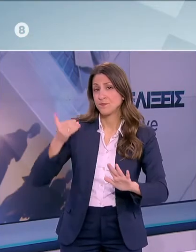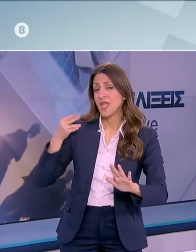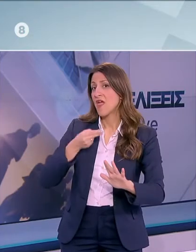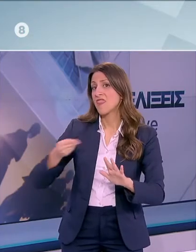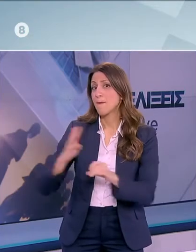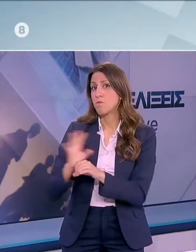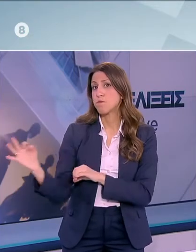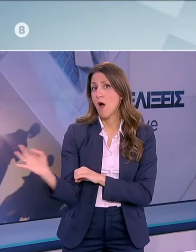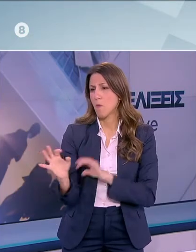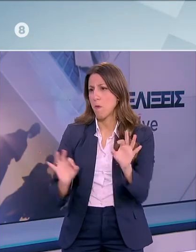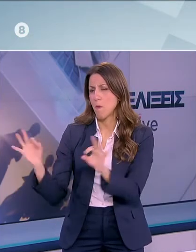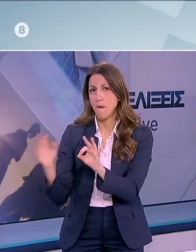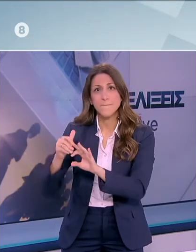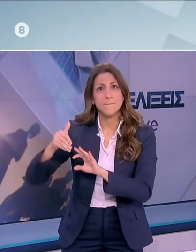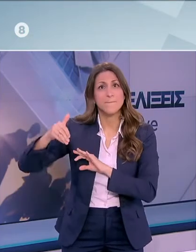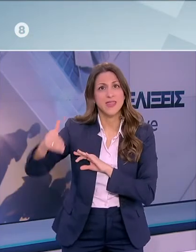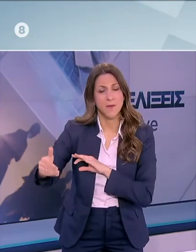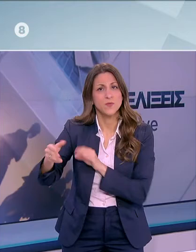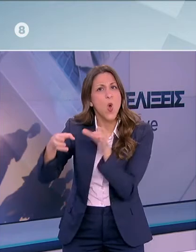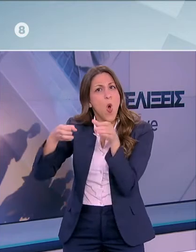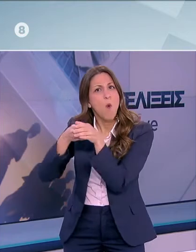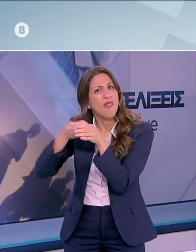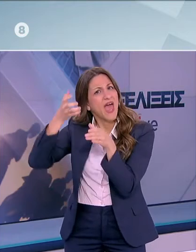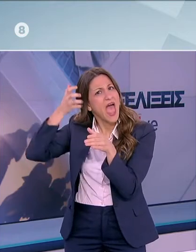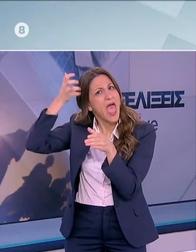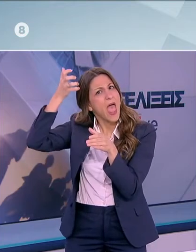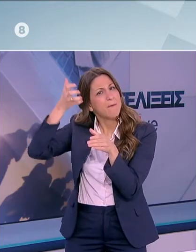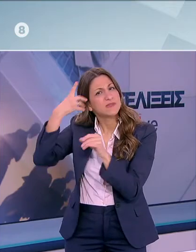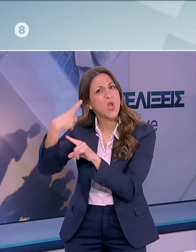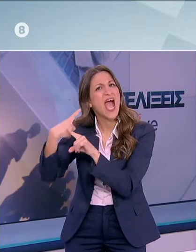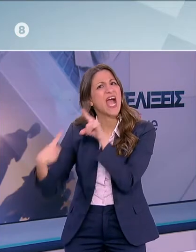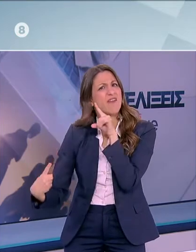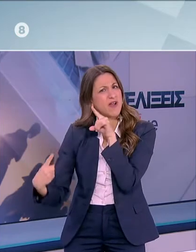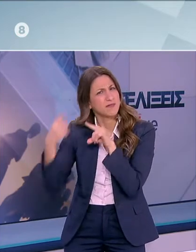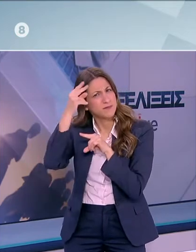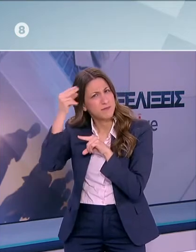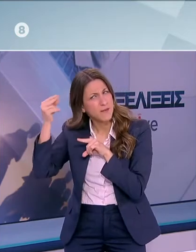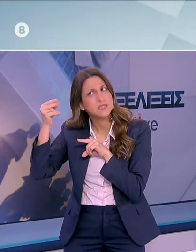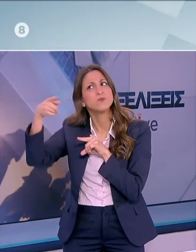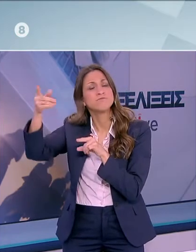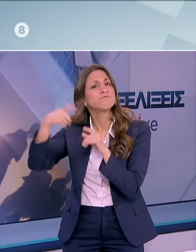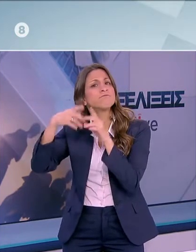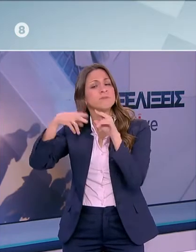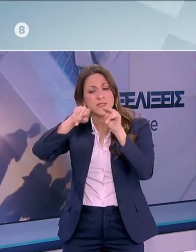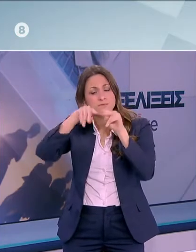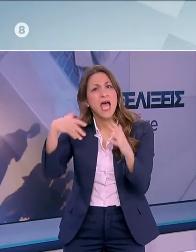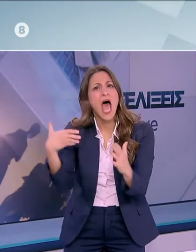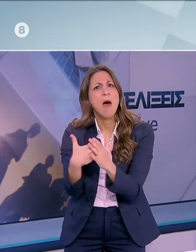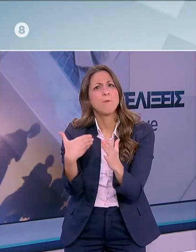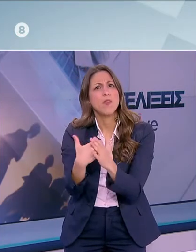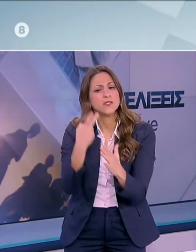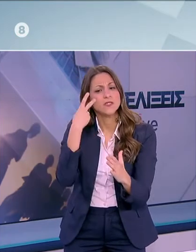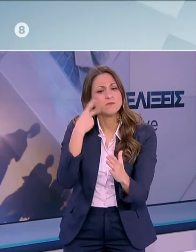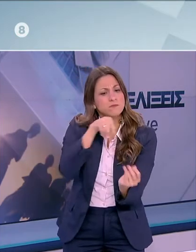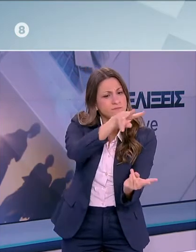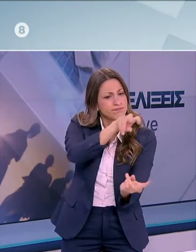την πανδημία, επιστημονική ομάδα από το Πανεπιστήμιο του Χάρβαρντ χρησιμοποίησε γνωστά δεδομένα για τις επιδράσεις της εποχικότητας